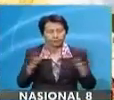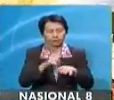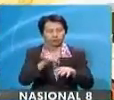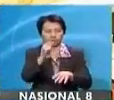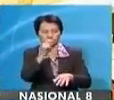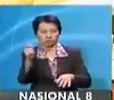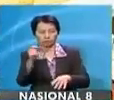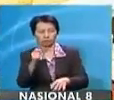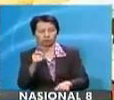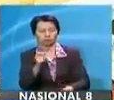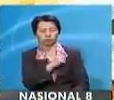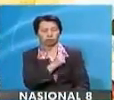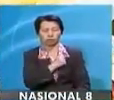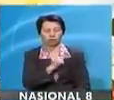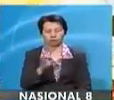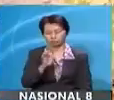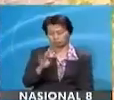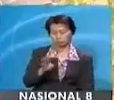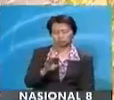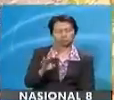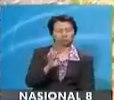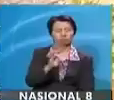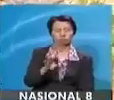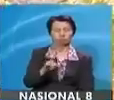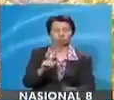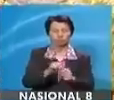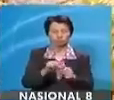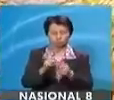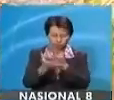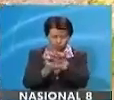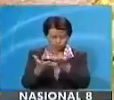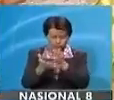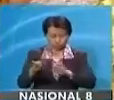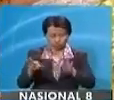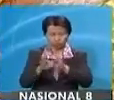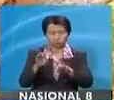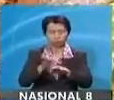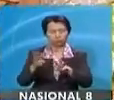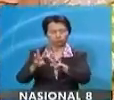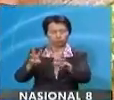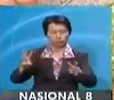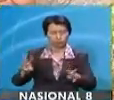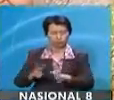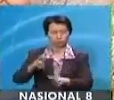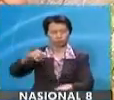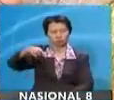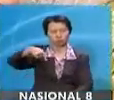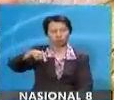Kanada dan satu-satunya kemudahan pemerahan serta penapisan utama di wilayah Quebec.